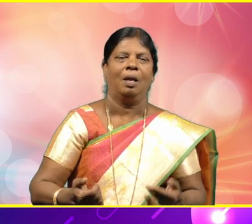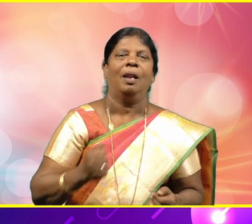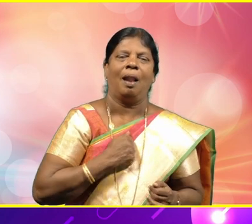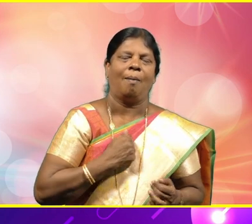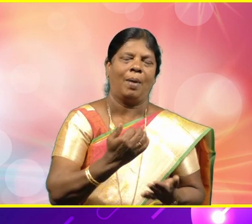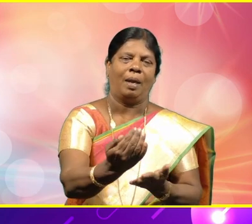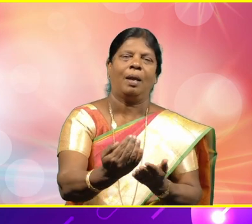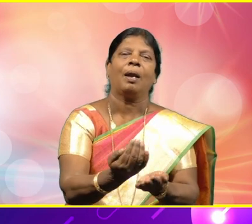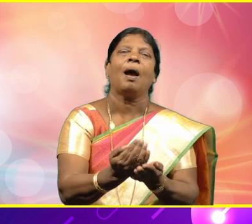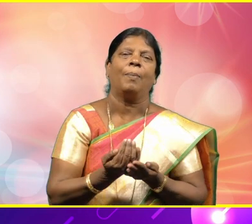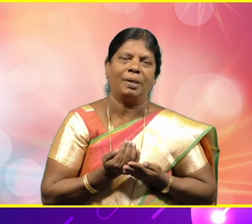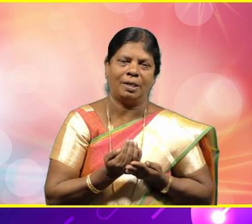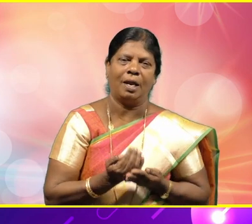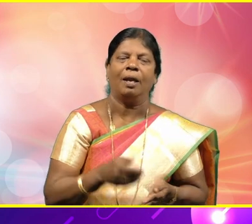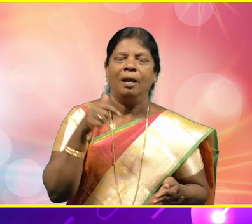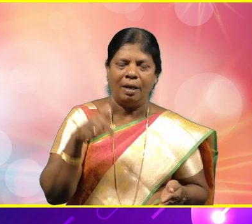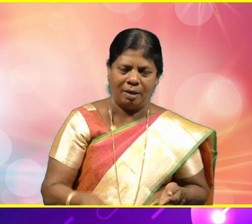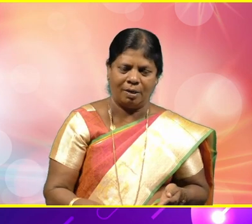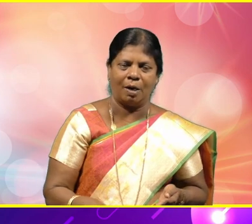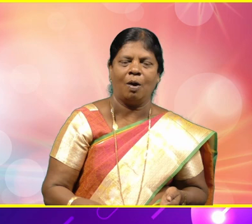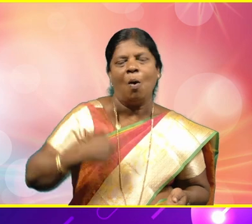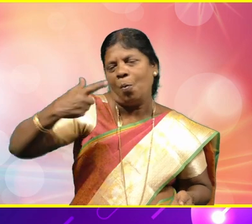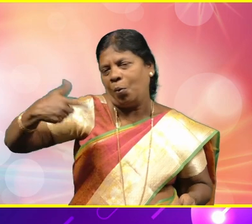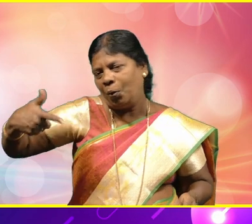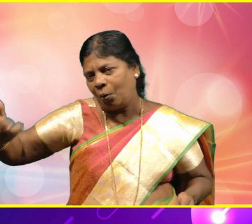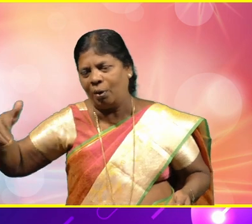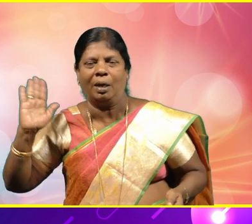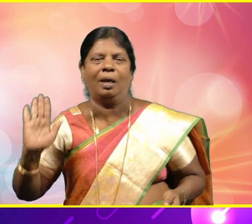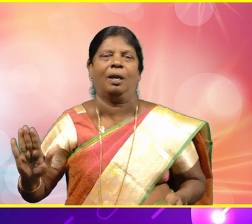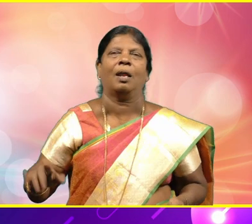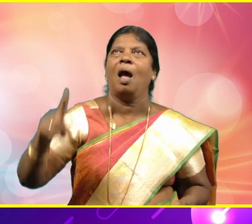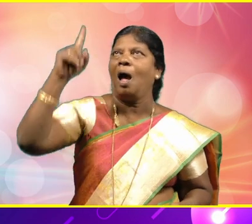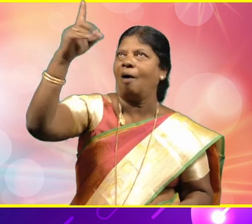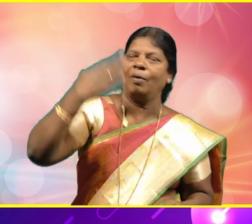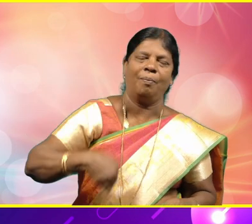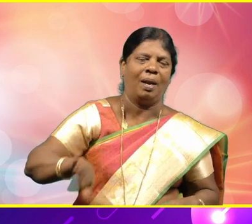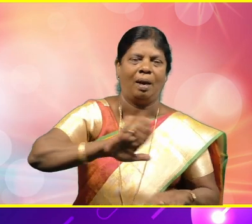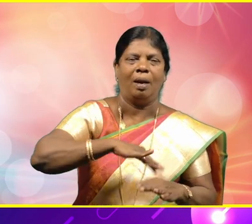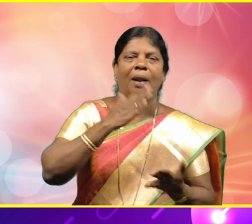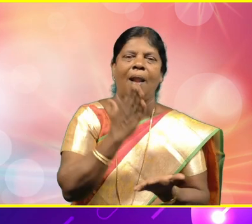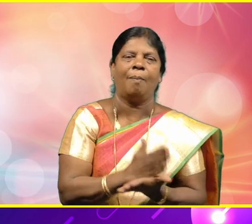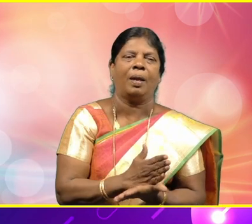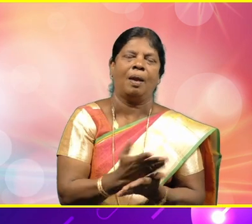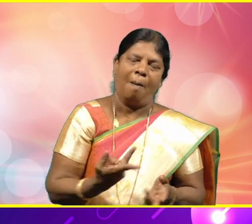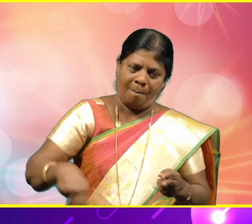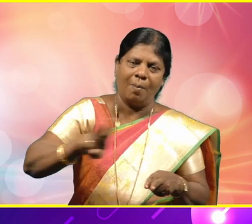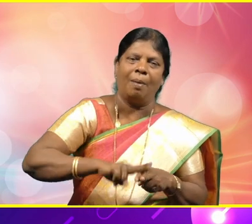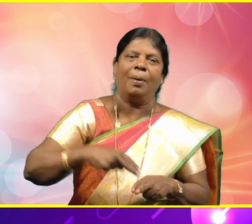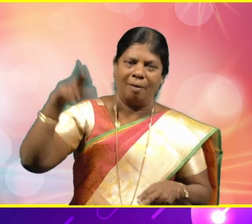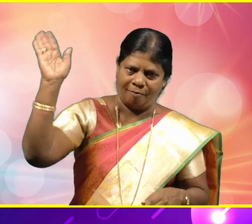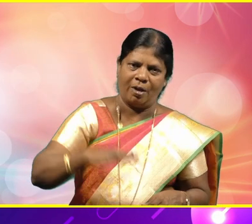கொடுத்து நம்மை காப்பாற்றினார். இன்றைக்கும் உயிரோடு இருக்கிறார். அவரை நம்பும் பொழுது